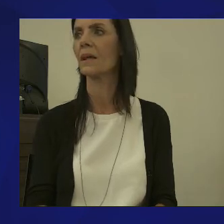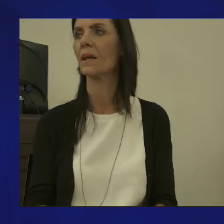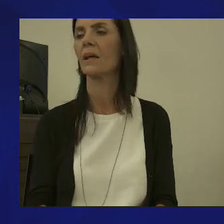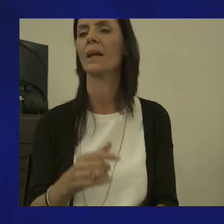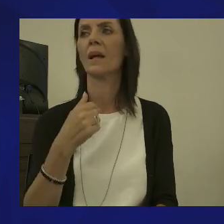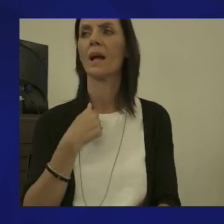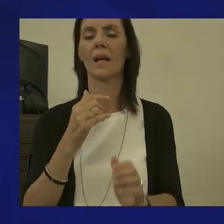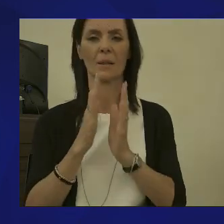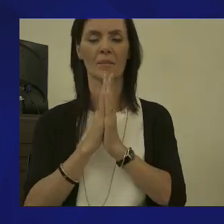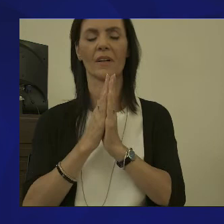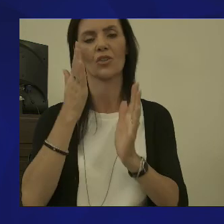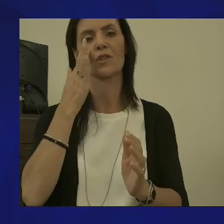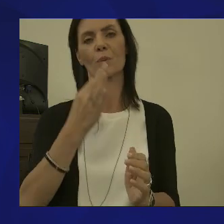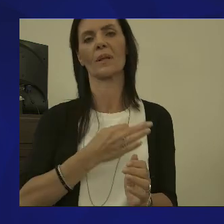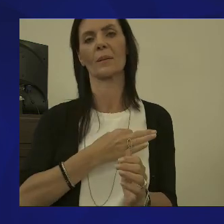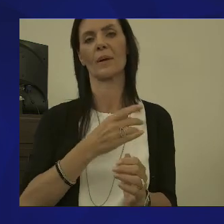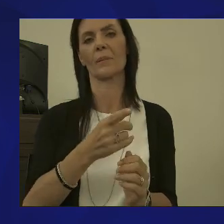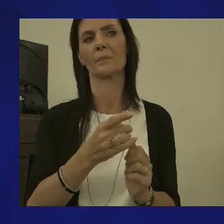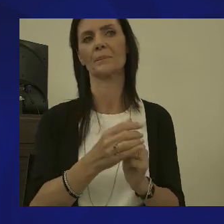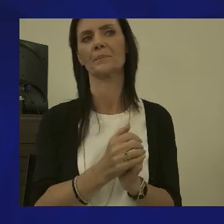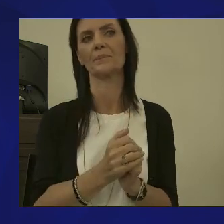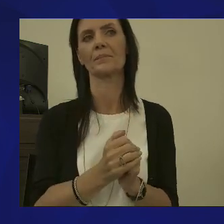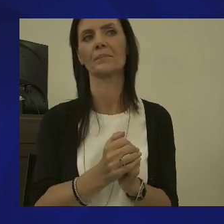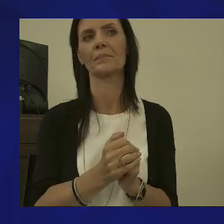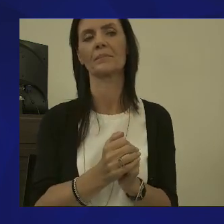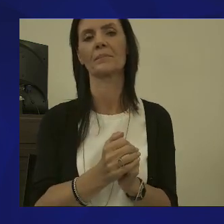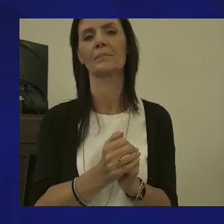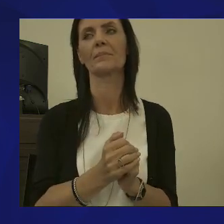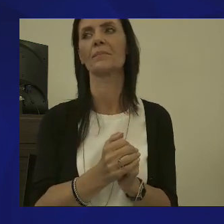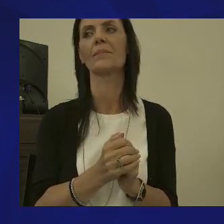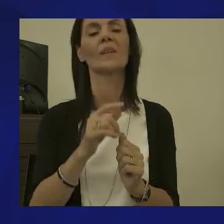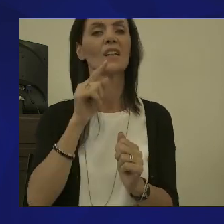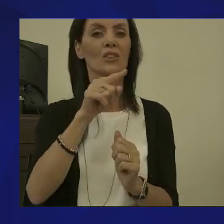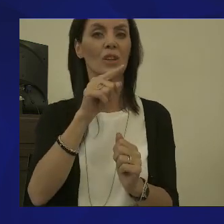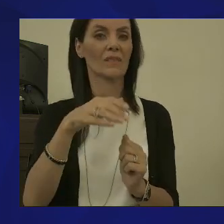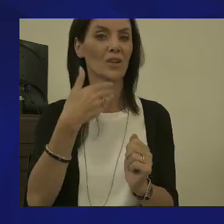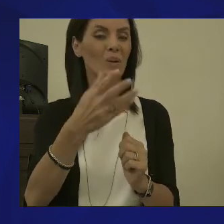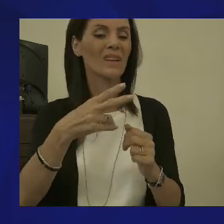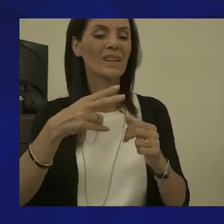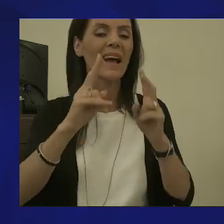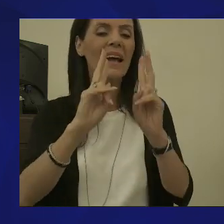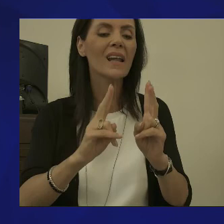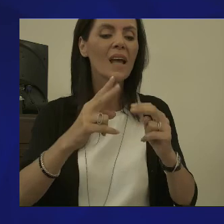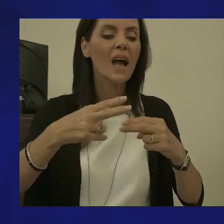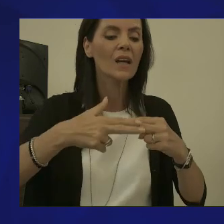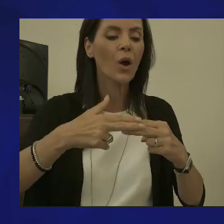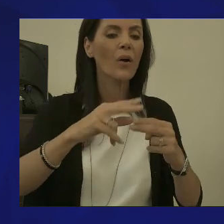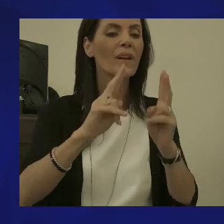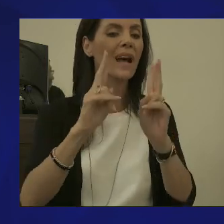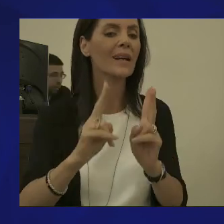בבקשה. יש. אני מבקש את תשומת לבך, אריאל. כאשר אתה נותן חנייה קרוב מאוד